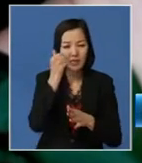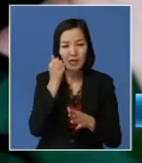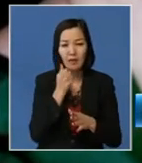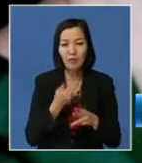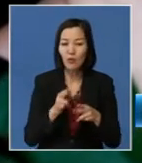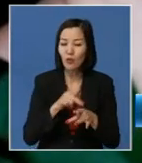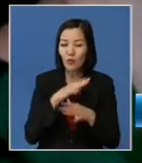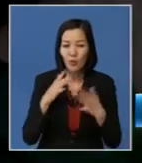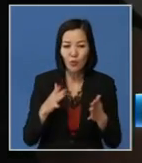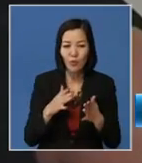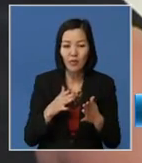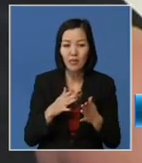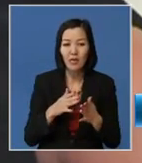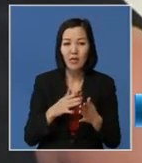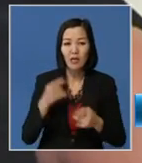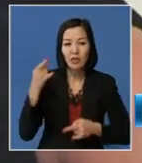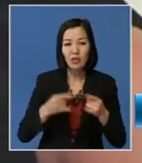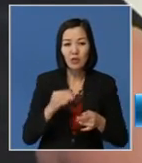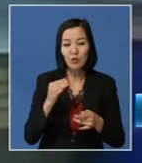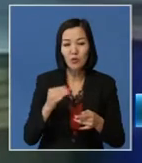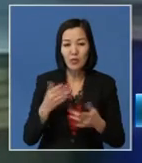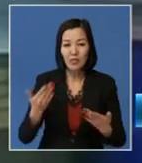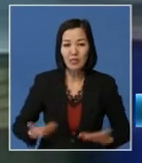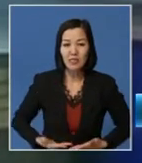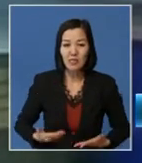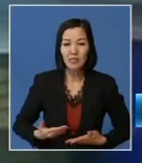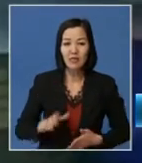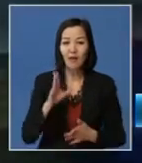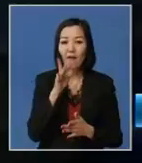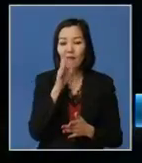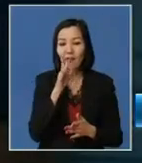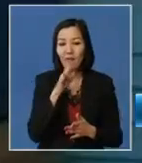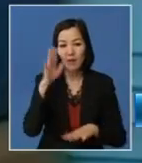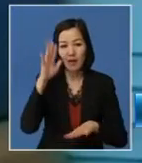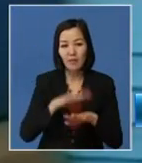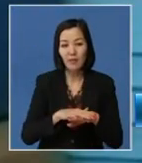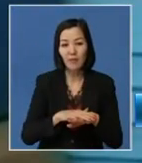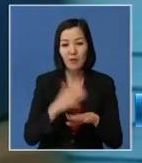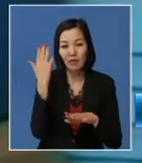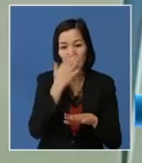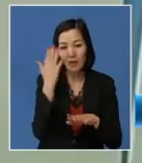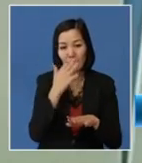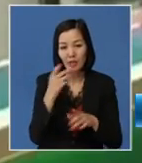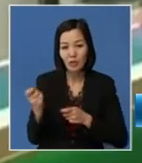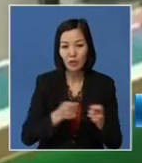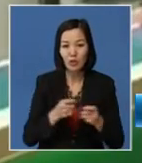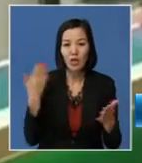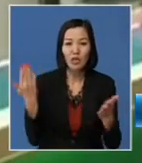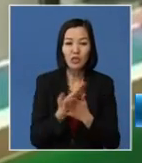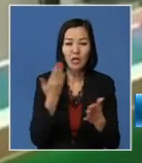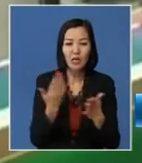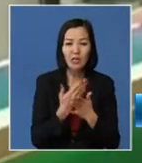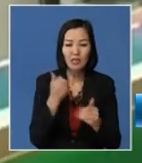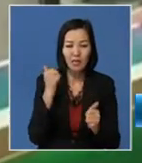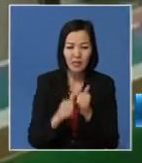эфир, «Область день за днем», «Жетісу тынысы» арнайы репортаж, «Время Акима» хабарларын жүргізді. Жаңалықтарға үздіксіз сюжеттер